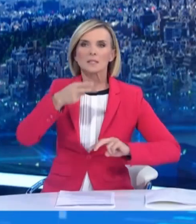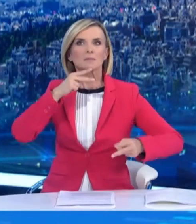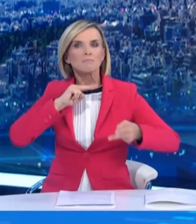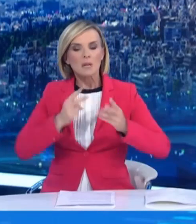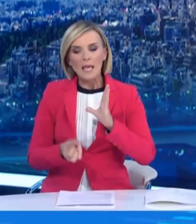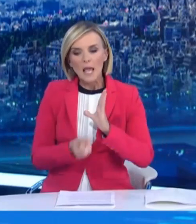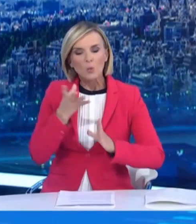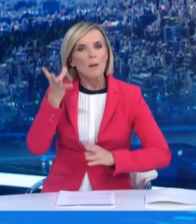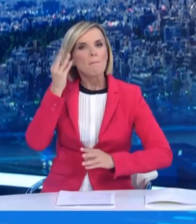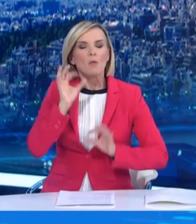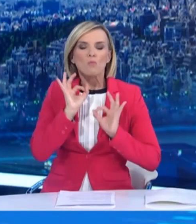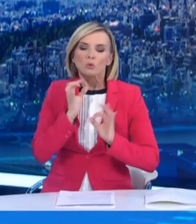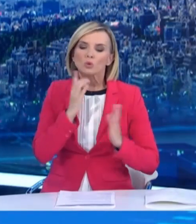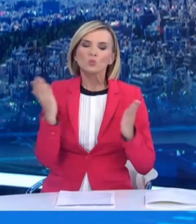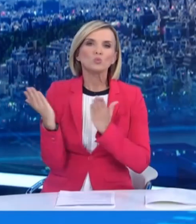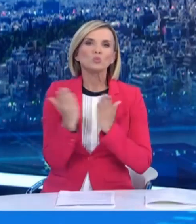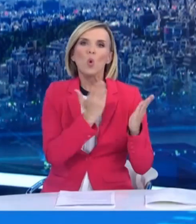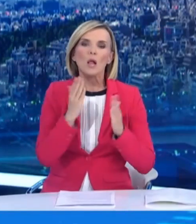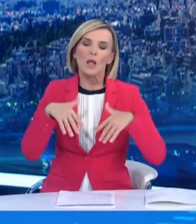συνηθισμένο ερώτημα το οποίο